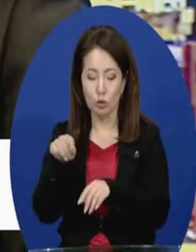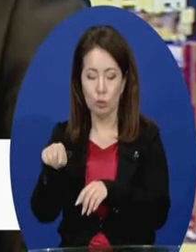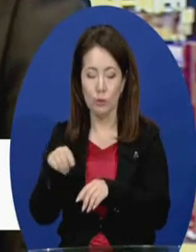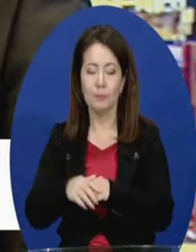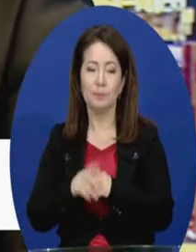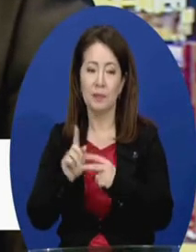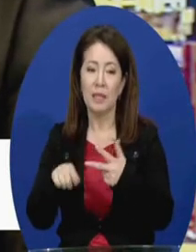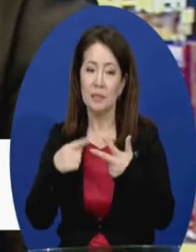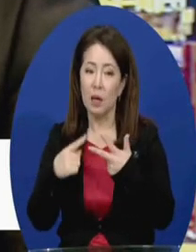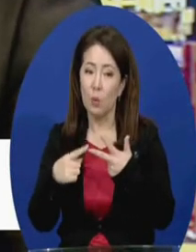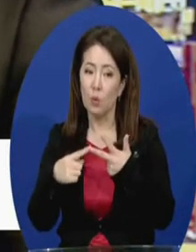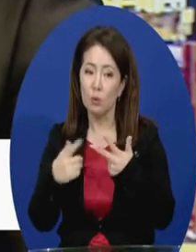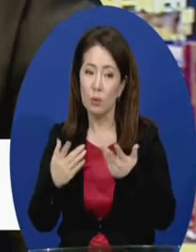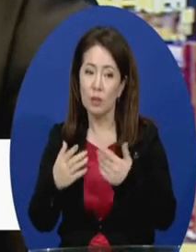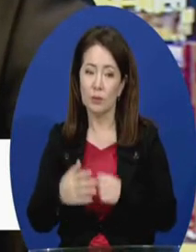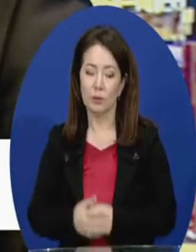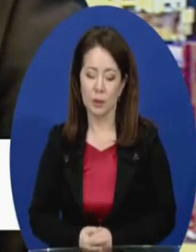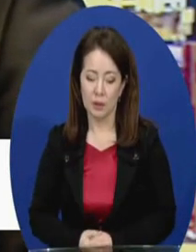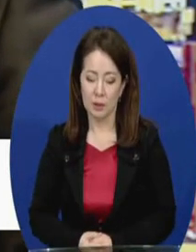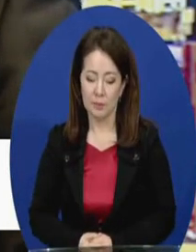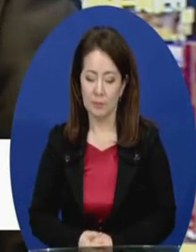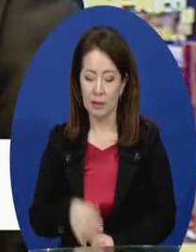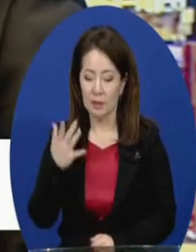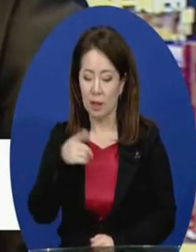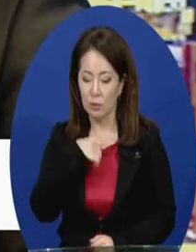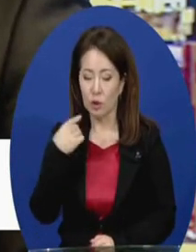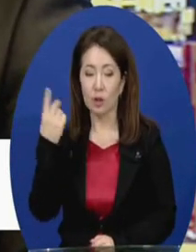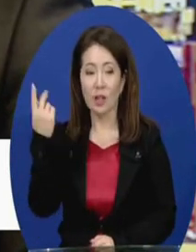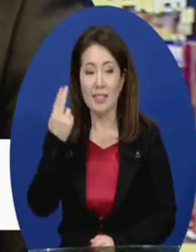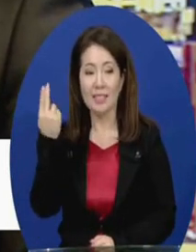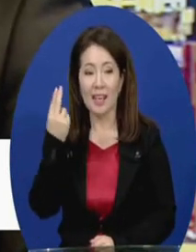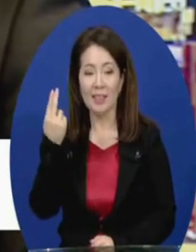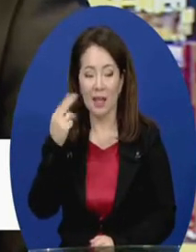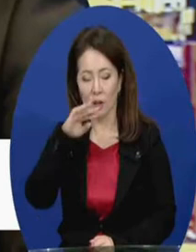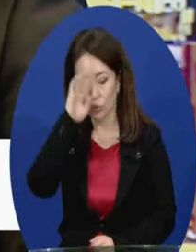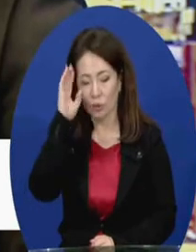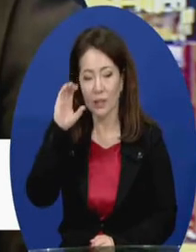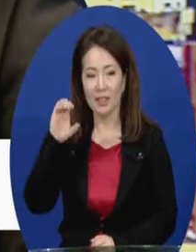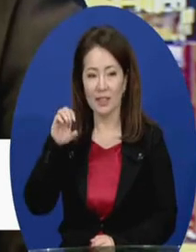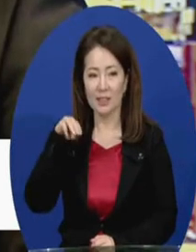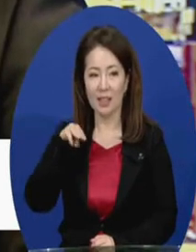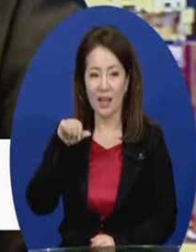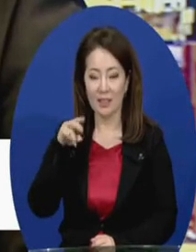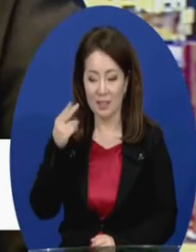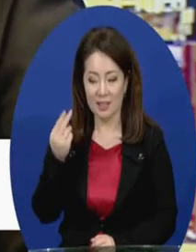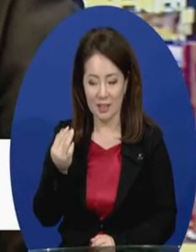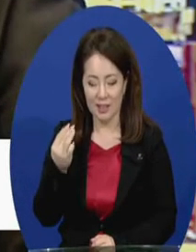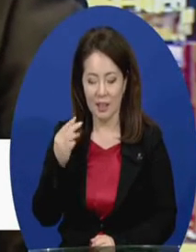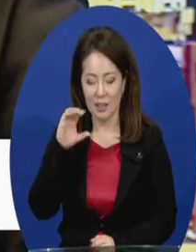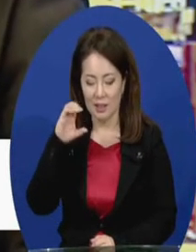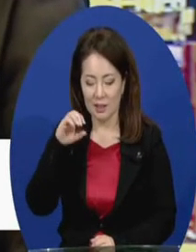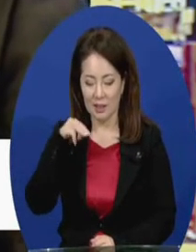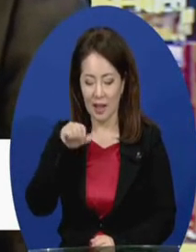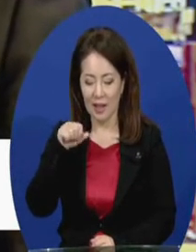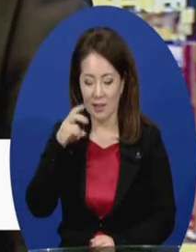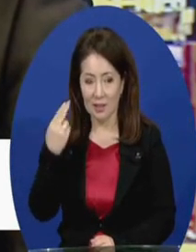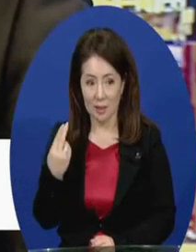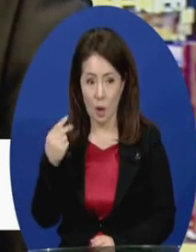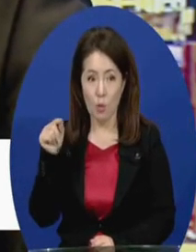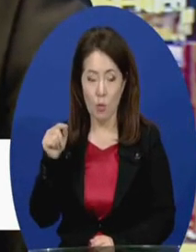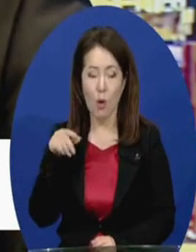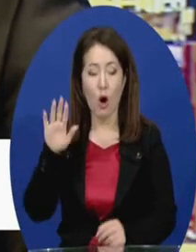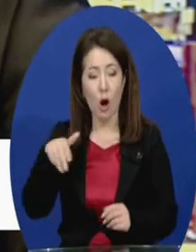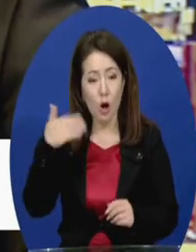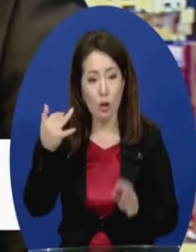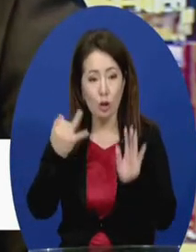байгаа. За гуравт нь бол 5-7 цахилгаан дулааны станц. За энэ станцын үйл ажиллагаа бол одоо энэ